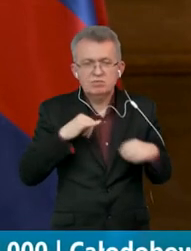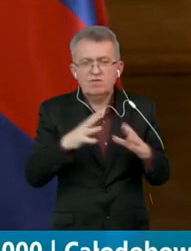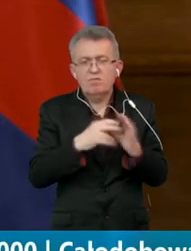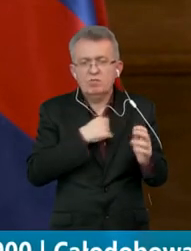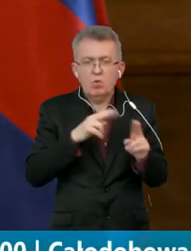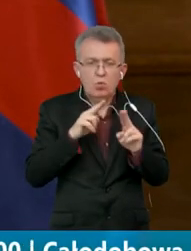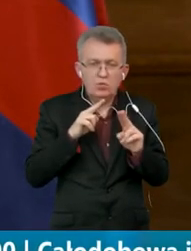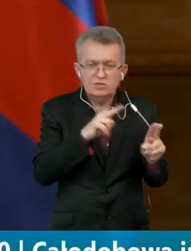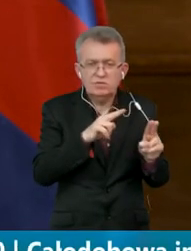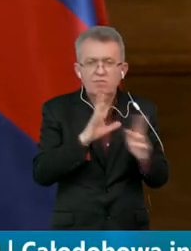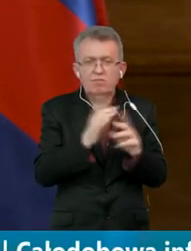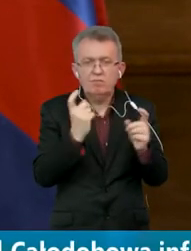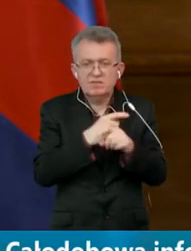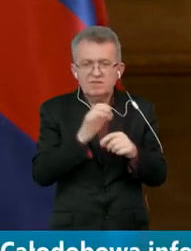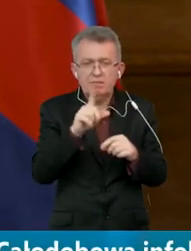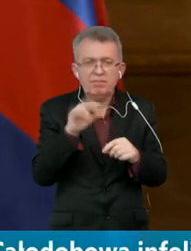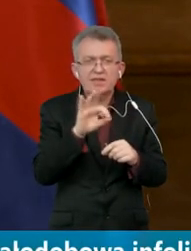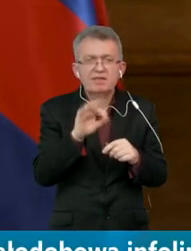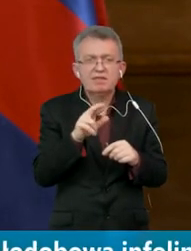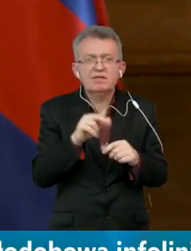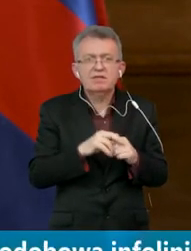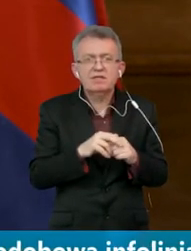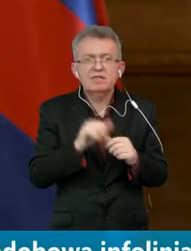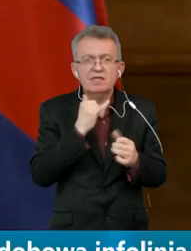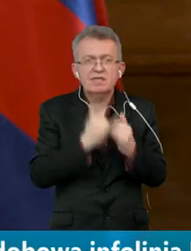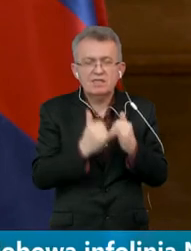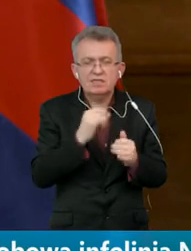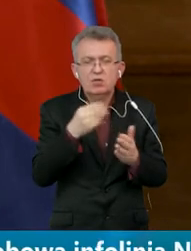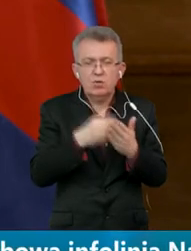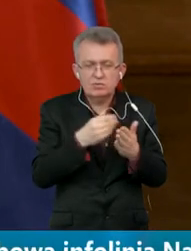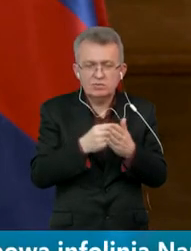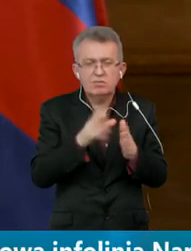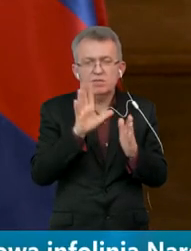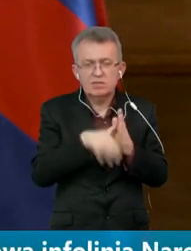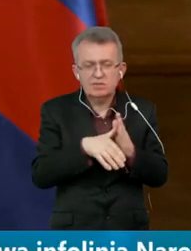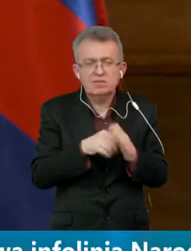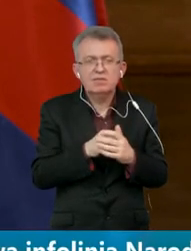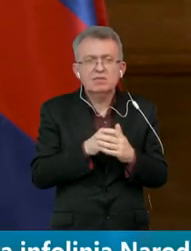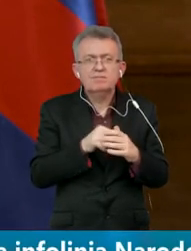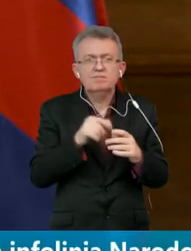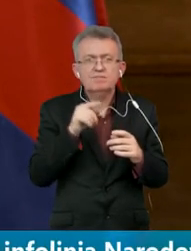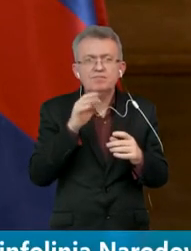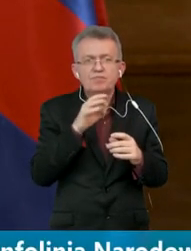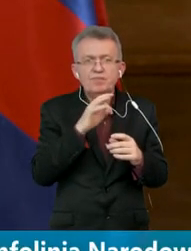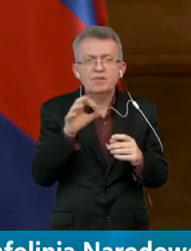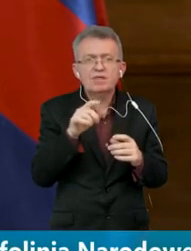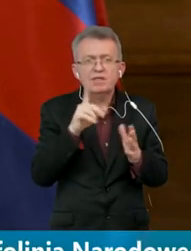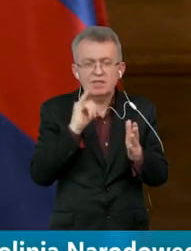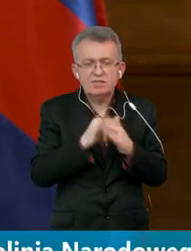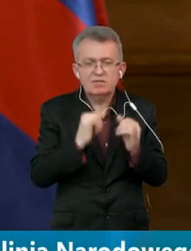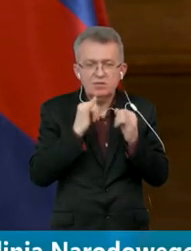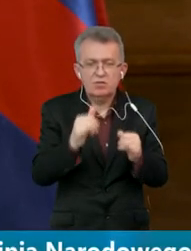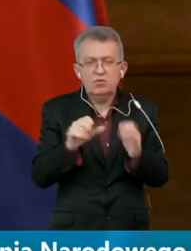swój udział w państwa PIT-ach. Jeżeli ponosicie koszty utrzymania miasta jako takiego, no to istnieje przywilej